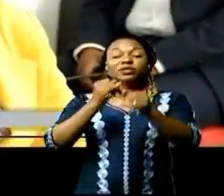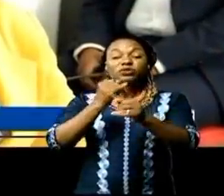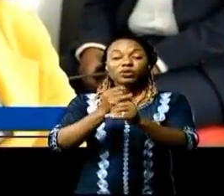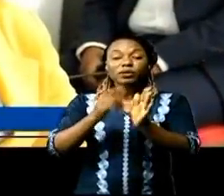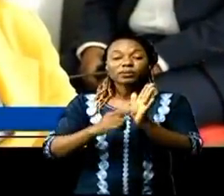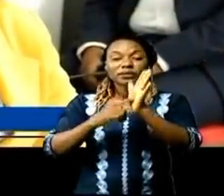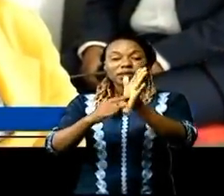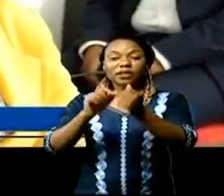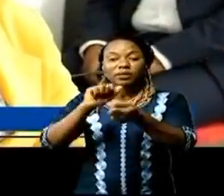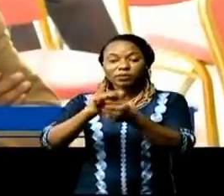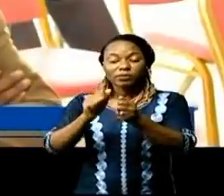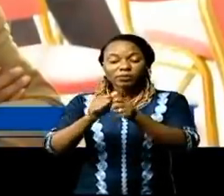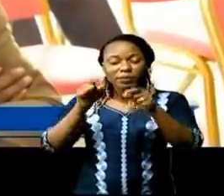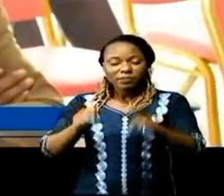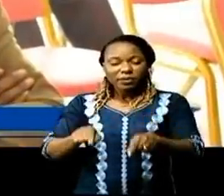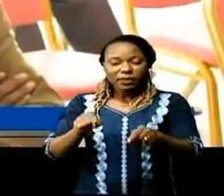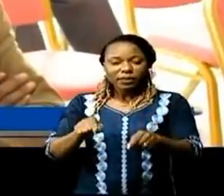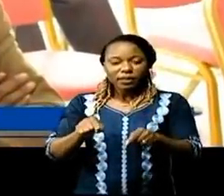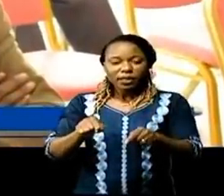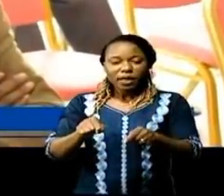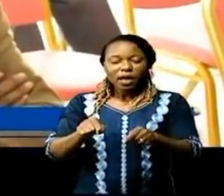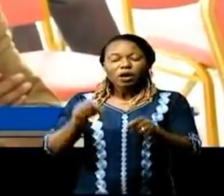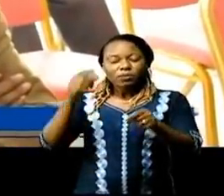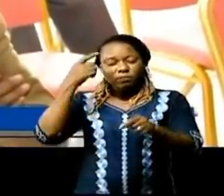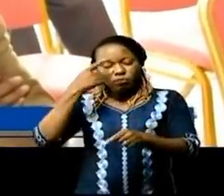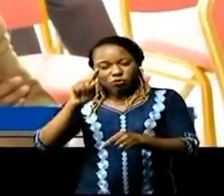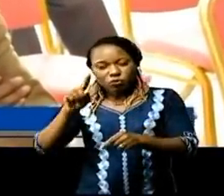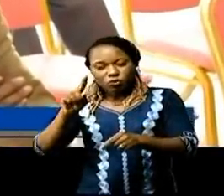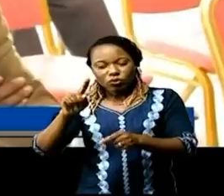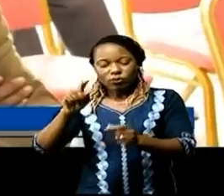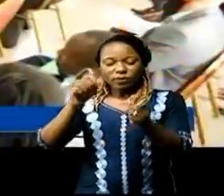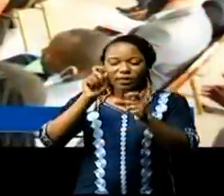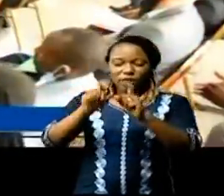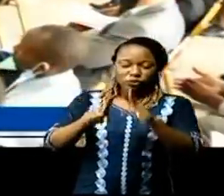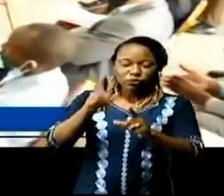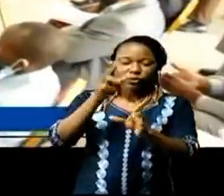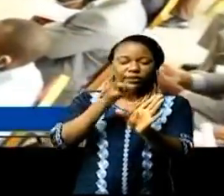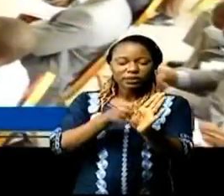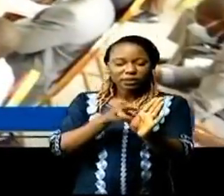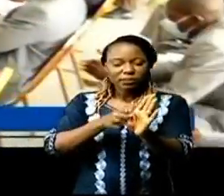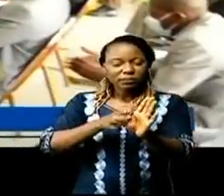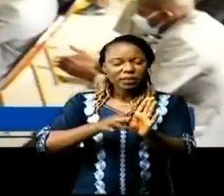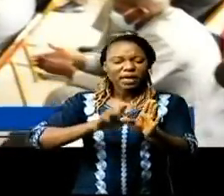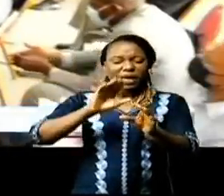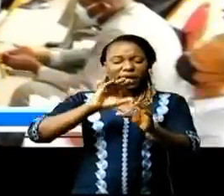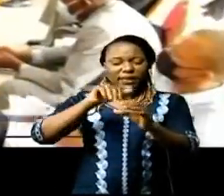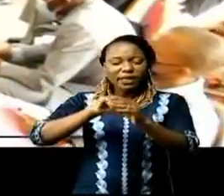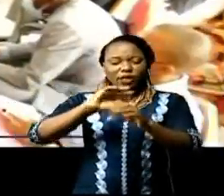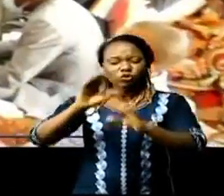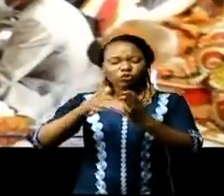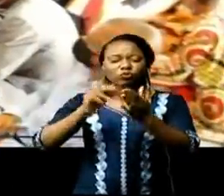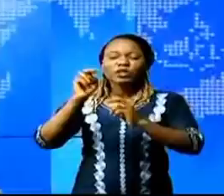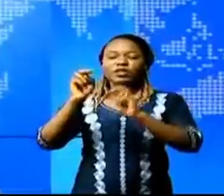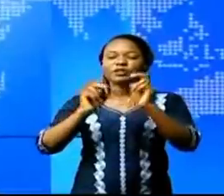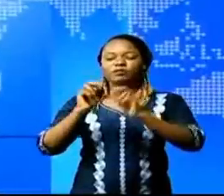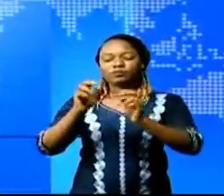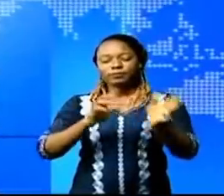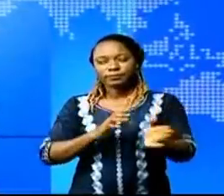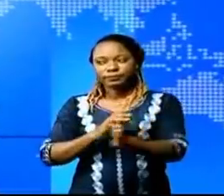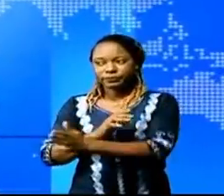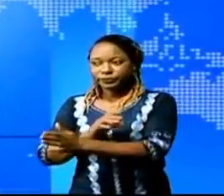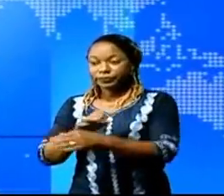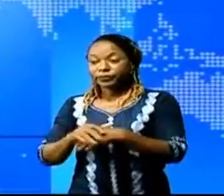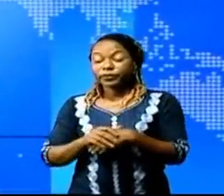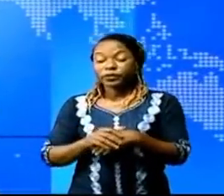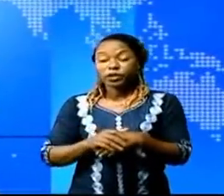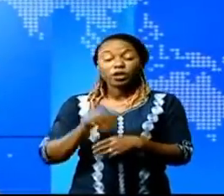la situation actuelle de la prise en compte de la donne handicap dans tous les secteurs de la vie nationale. Puis